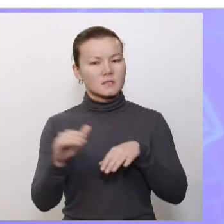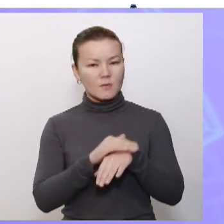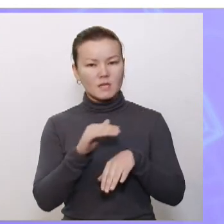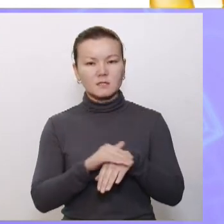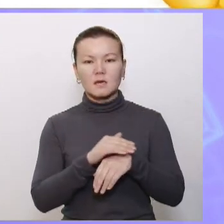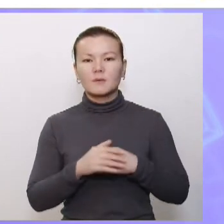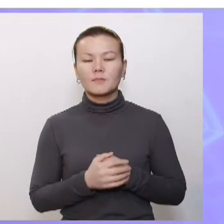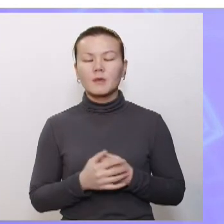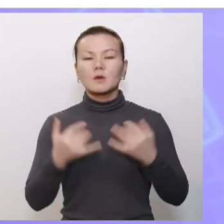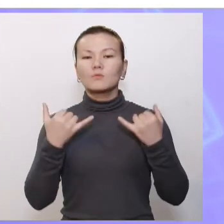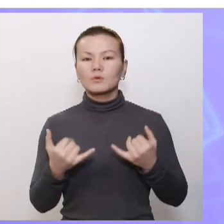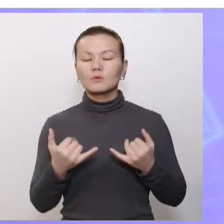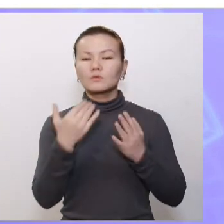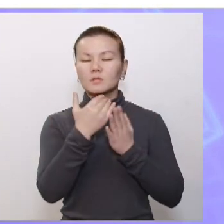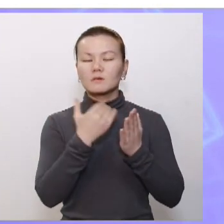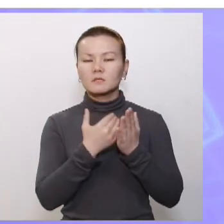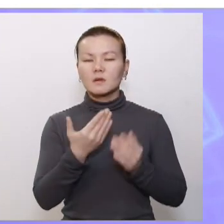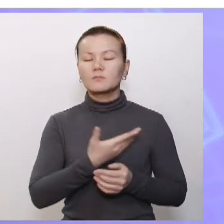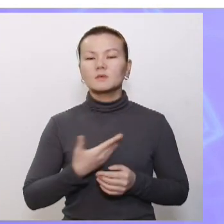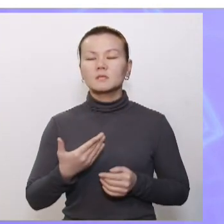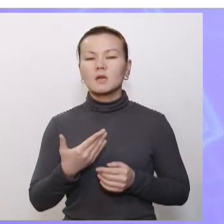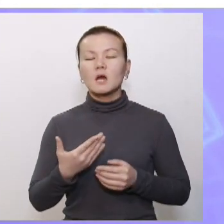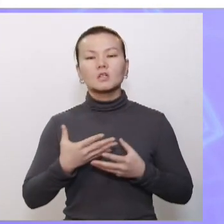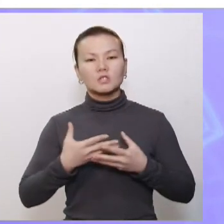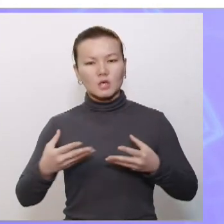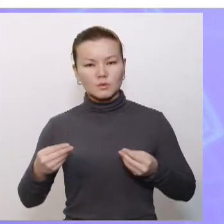Бүгүнкү сабакта биз жаз жөнүндө сүйлөштүк.